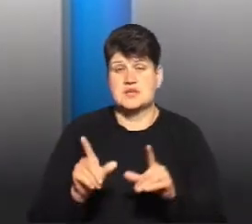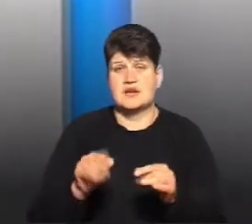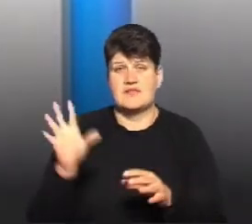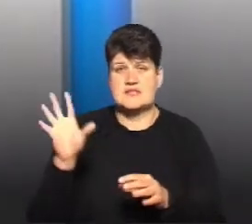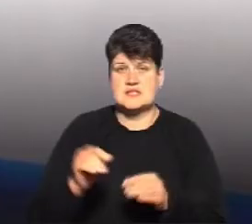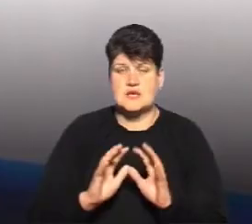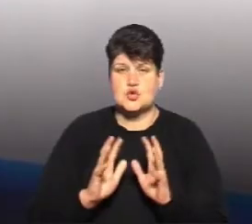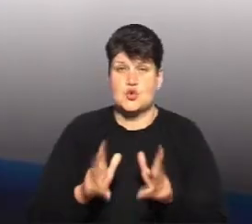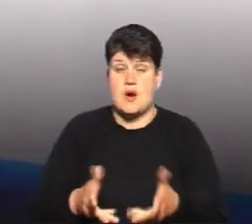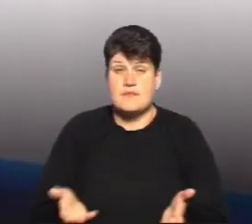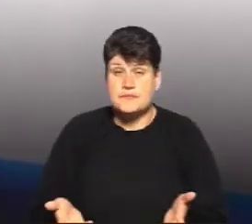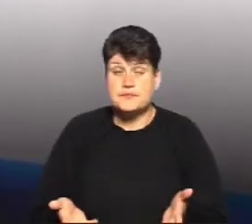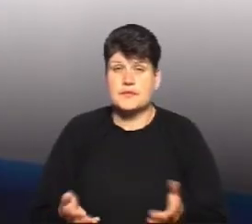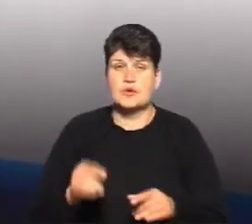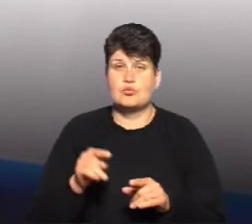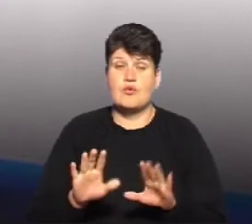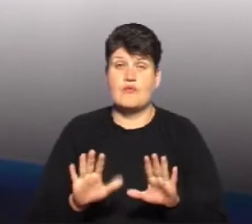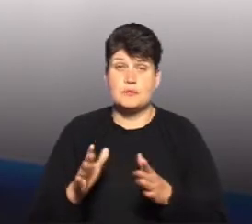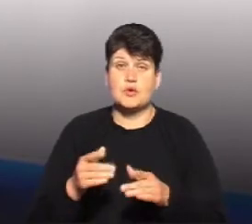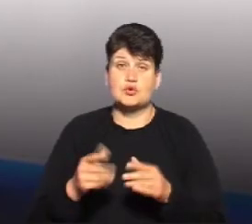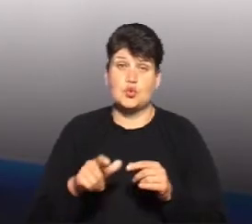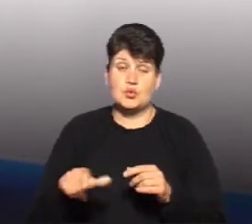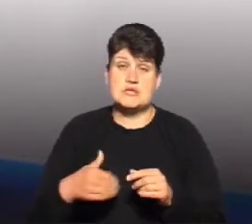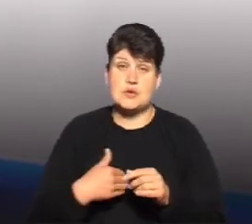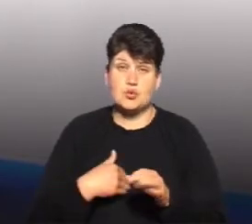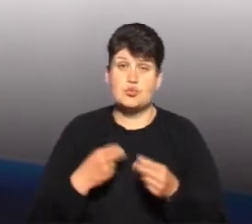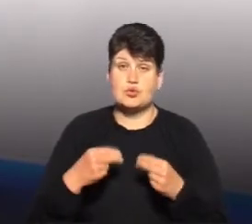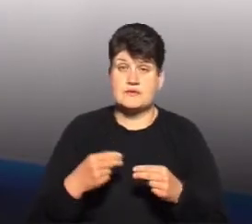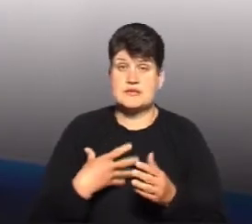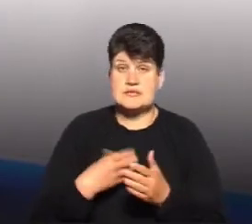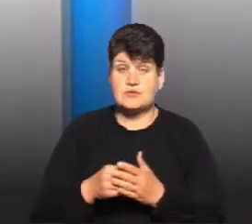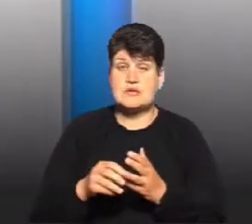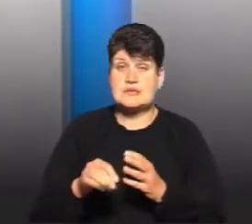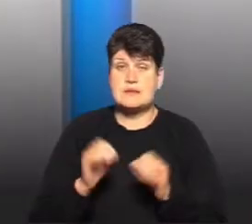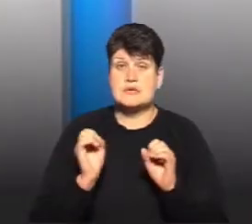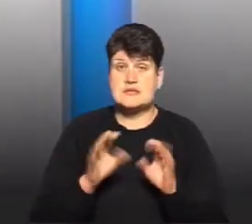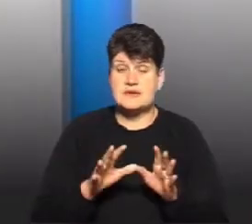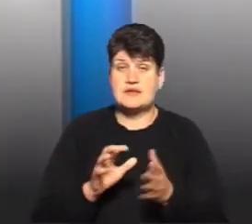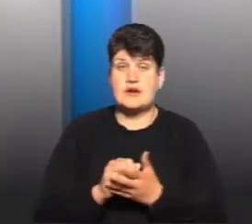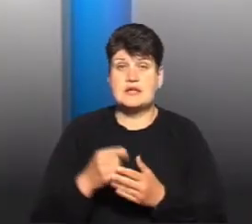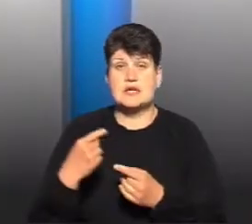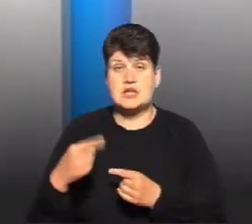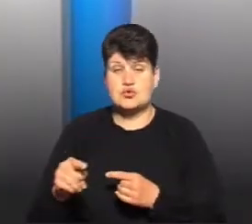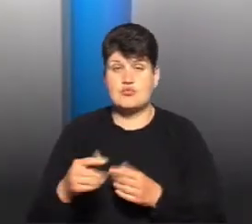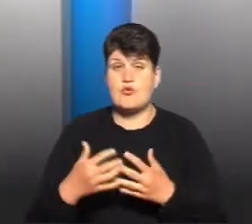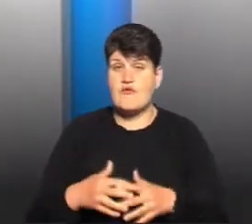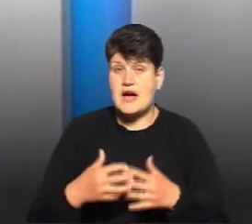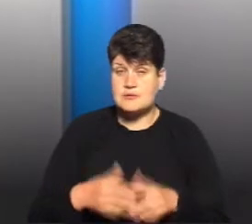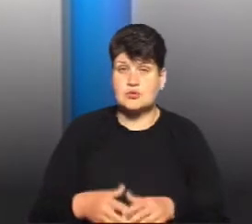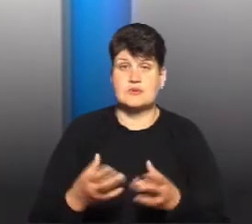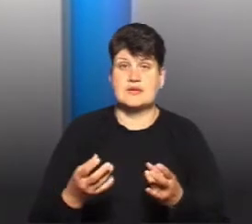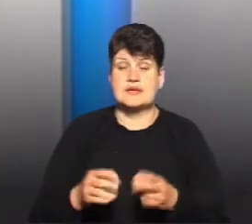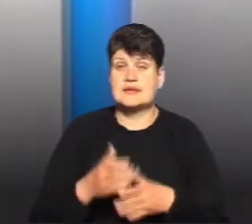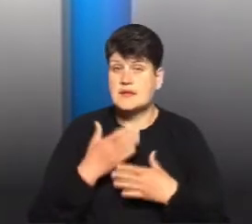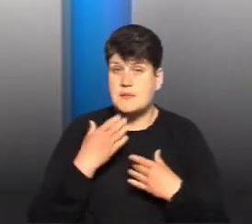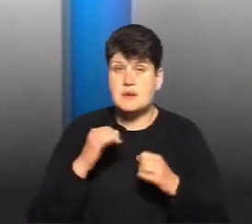випадку, якщо люди захочуть продавати свої землі, чи, наприклад, здати в оренду іншому фермеру, чи вийти одноосібно, і де буде можливості провести заміну